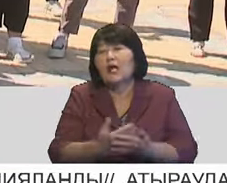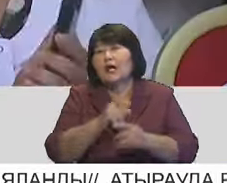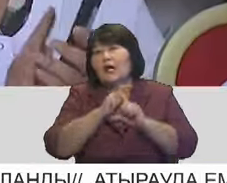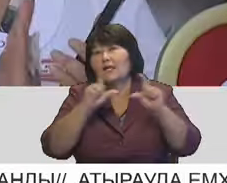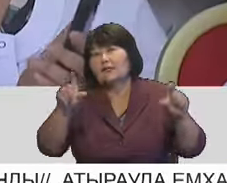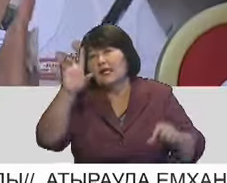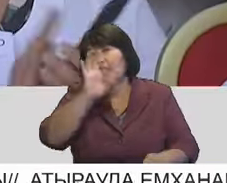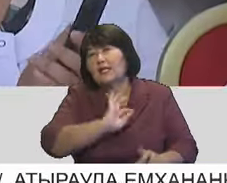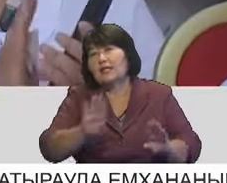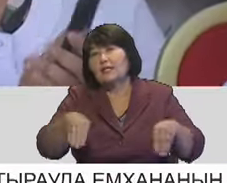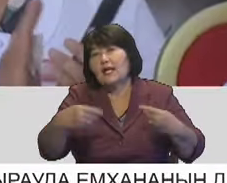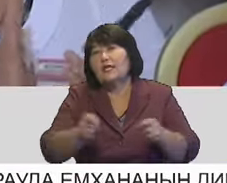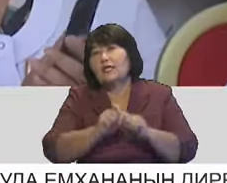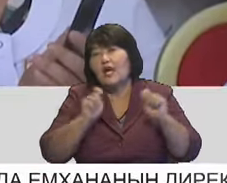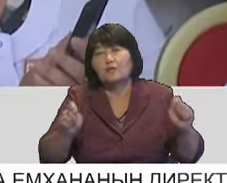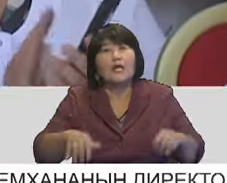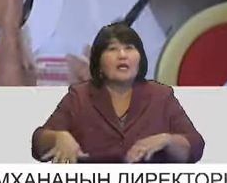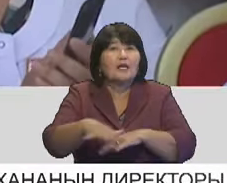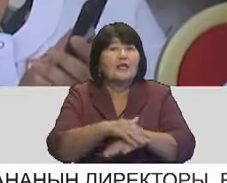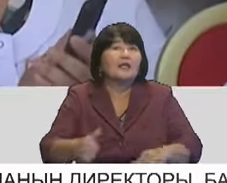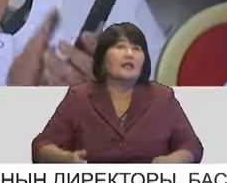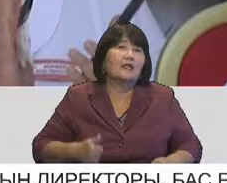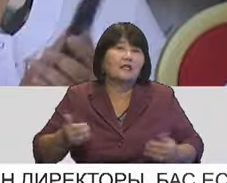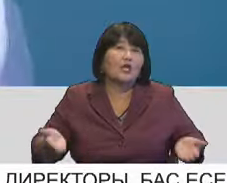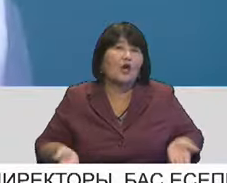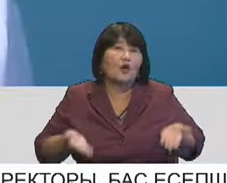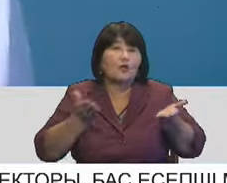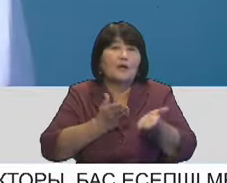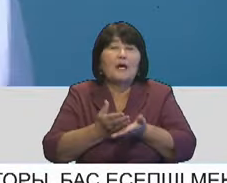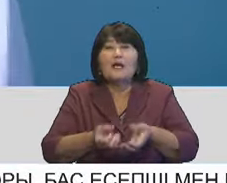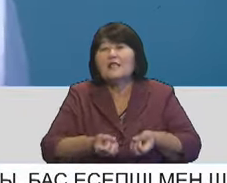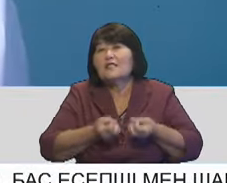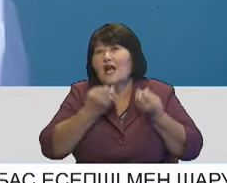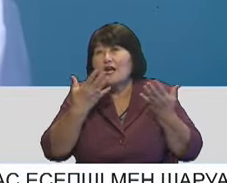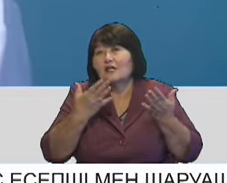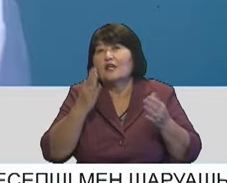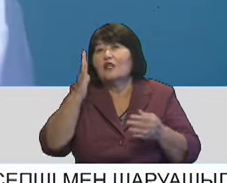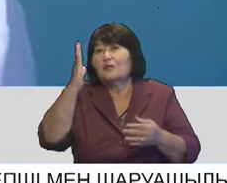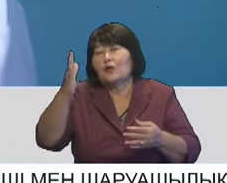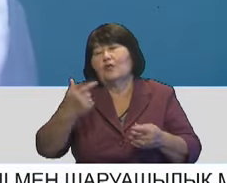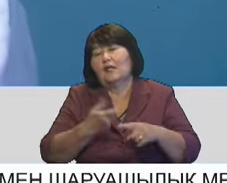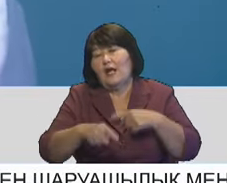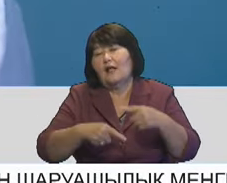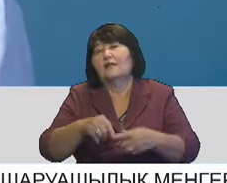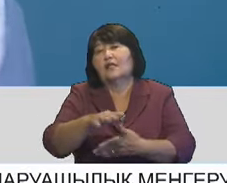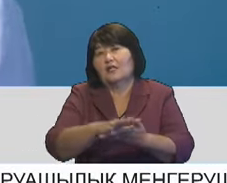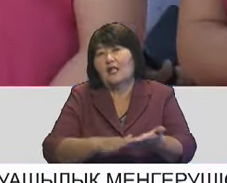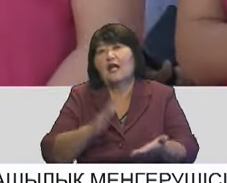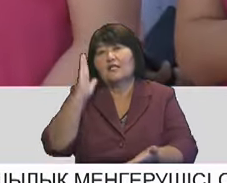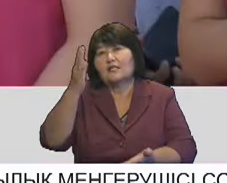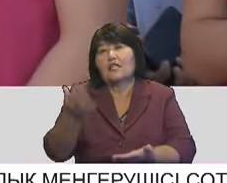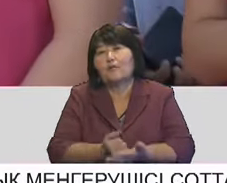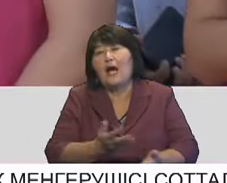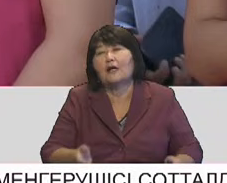ел игілігіне табысталды. Ел еңсесін көтеруге бағытталған жарқын жобалар легі алдағы уақытта да жалғасын таппақ.